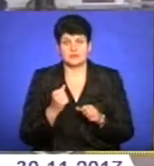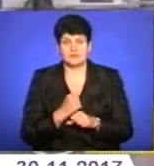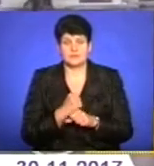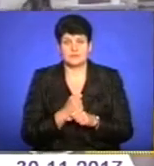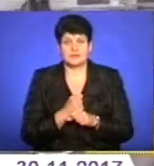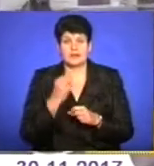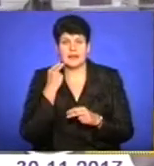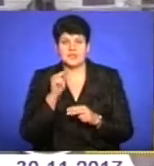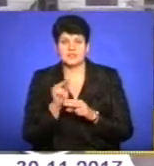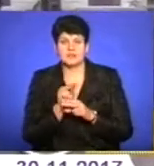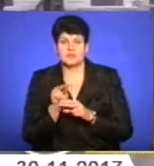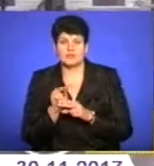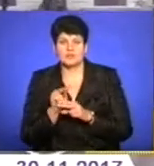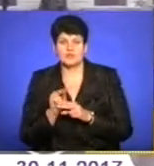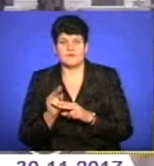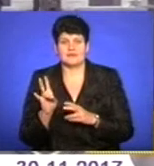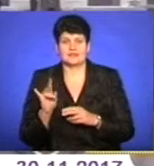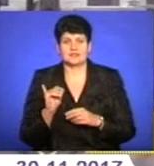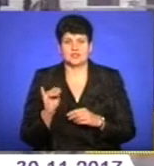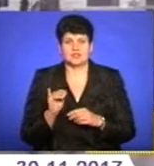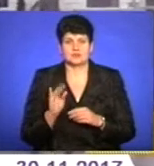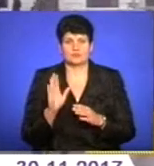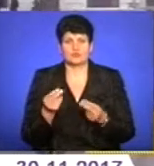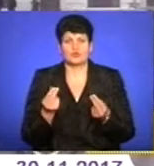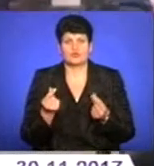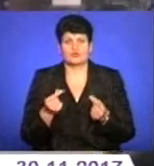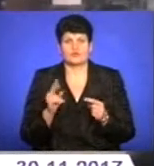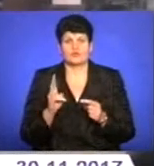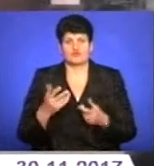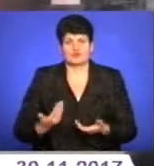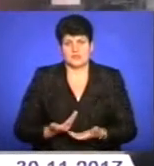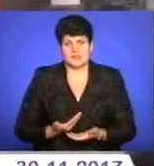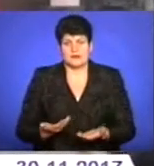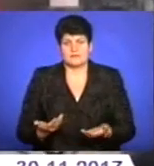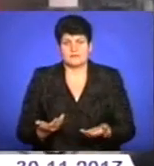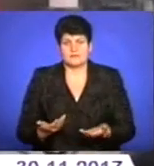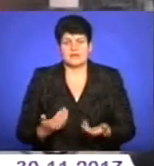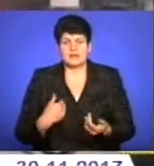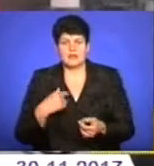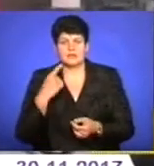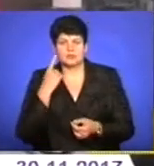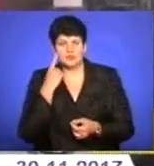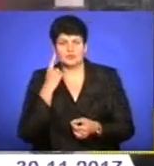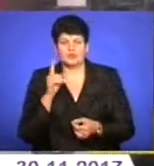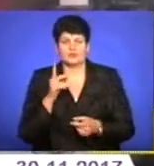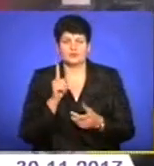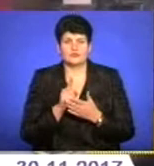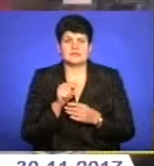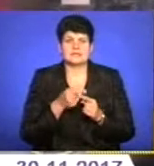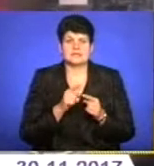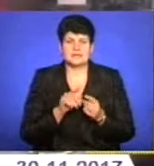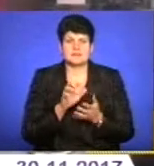Краще поремонтувати, ніж буде коштувати комусь життя. Я так думаю, що повинні тим